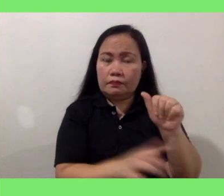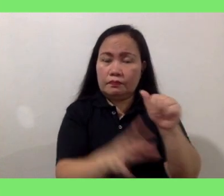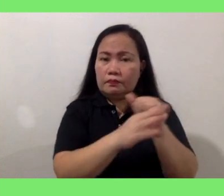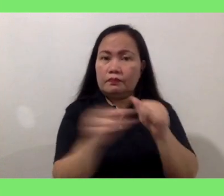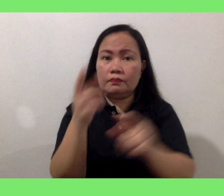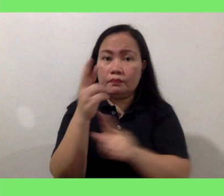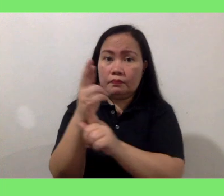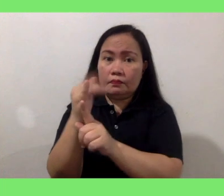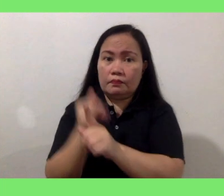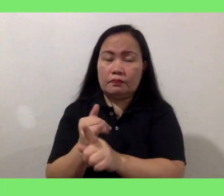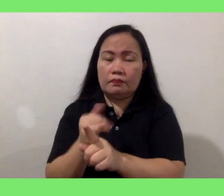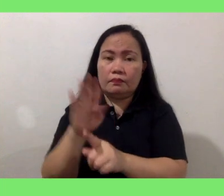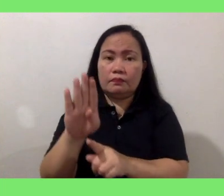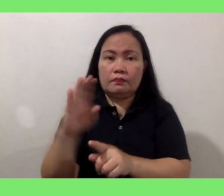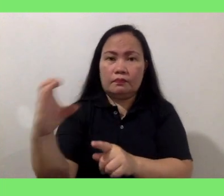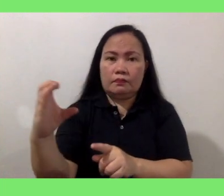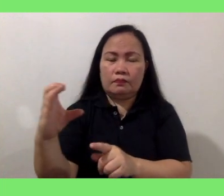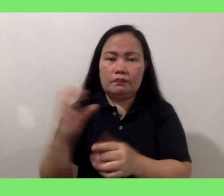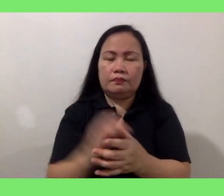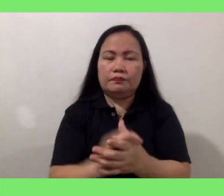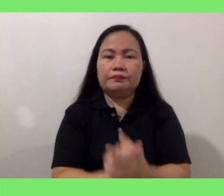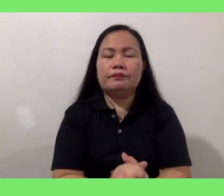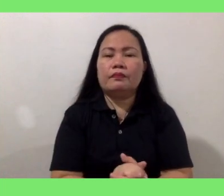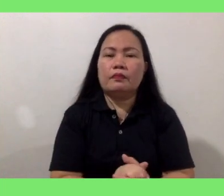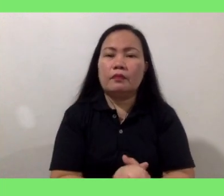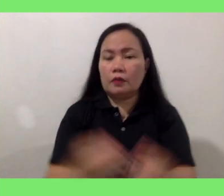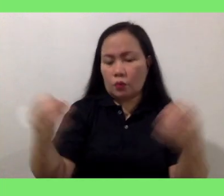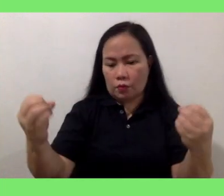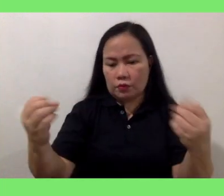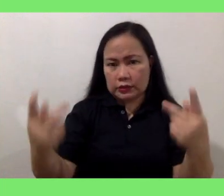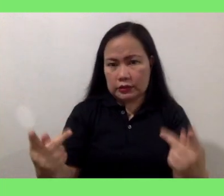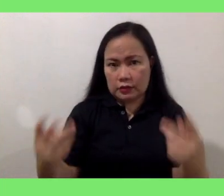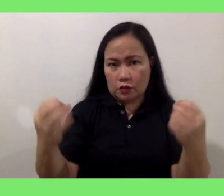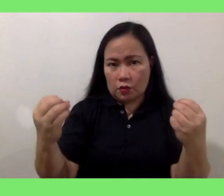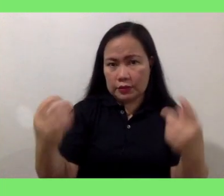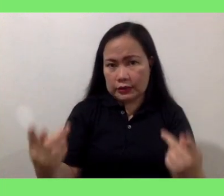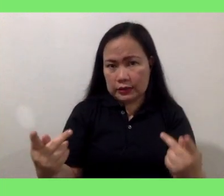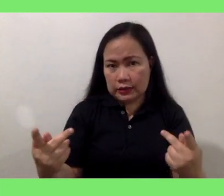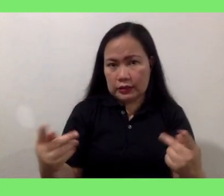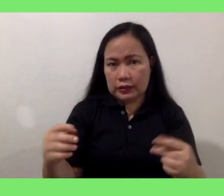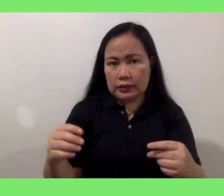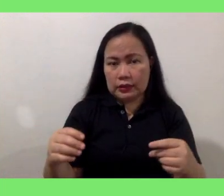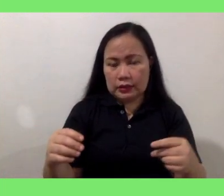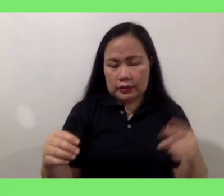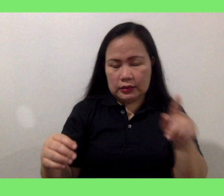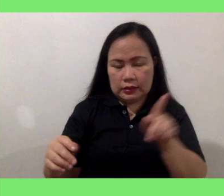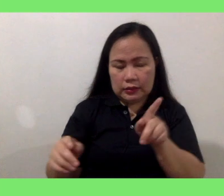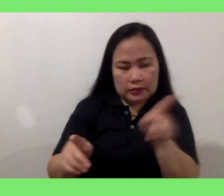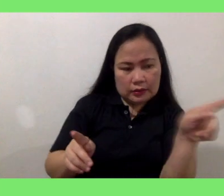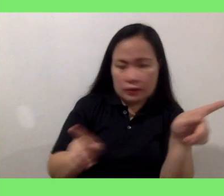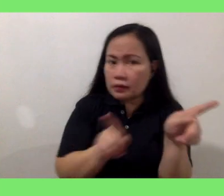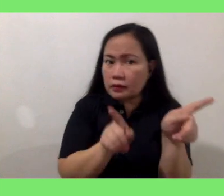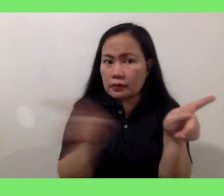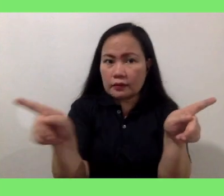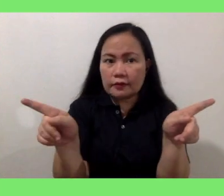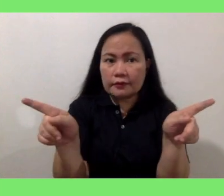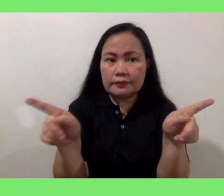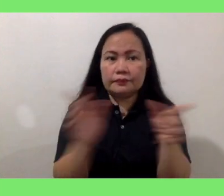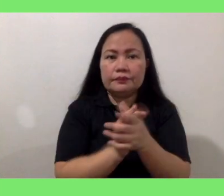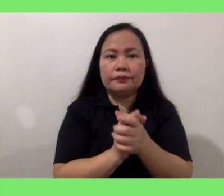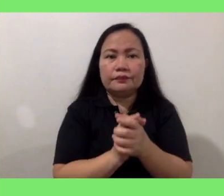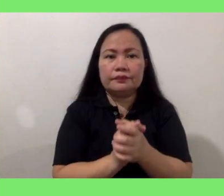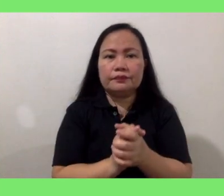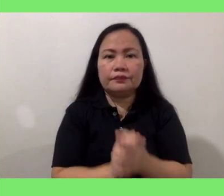ray BC. Okay? So, pag sinabi pong opposite rays, meron silang common